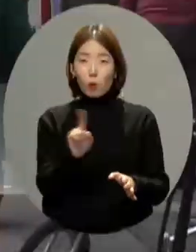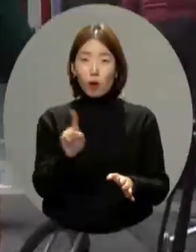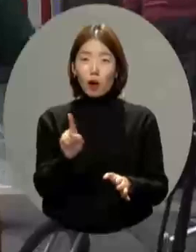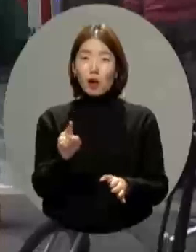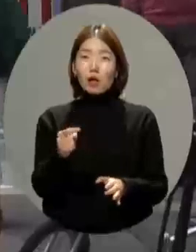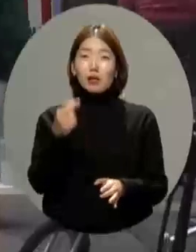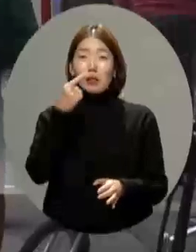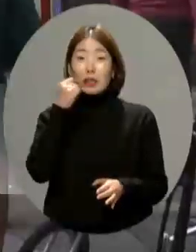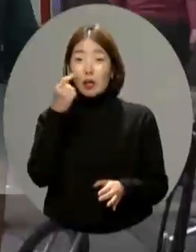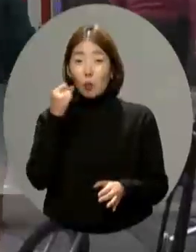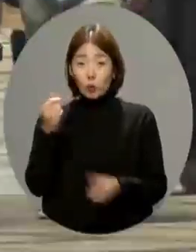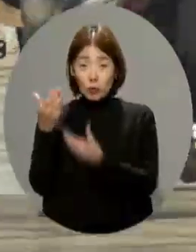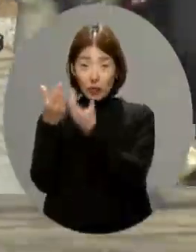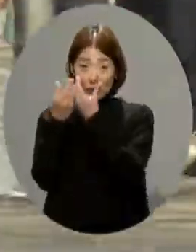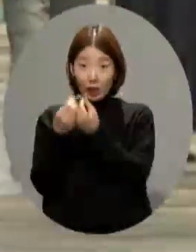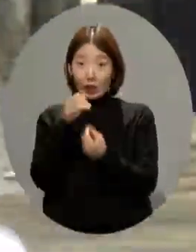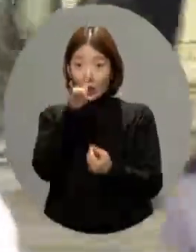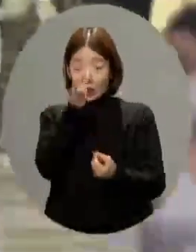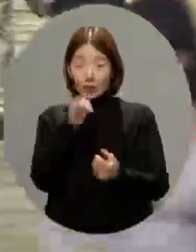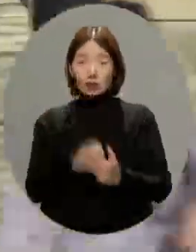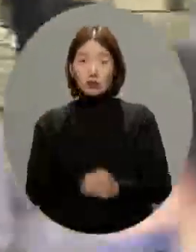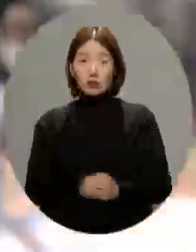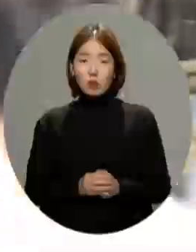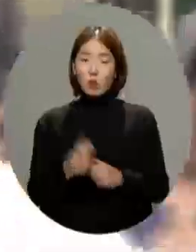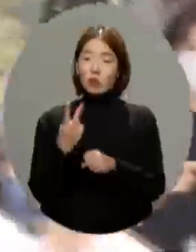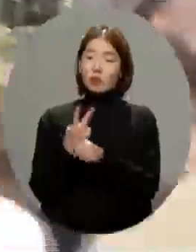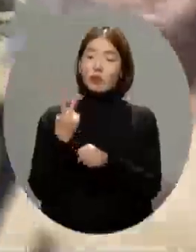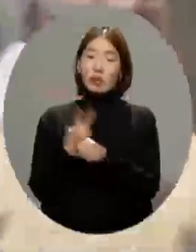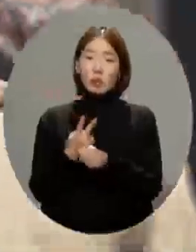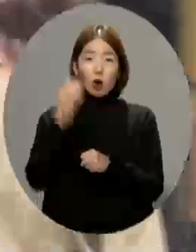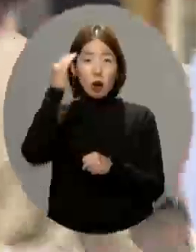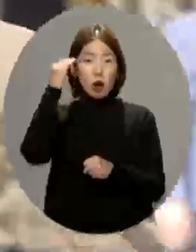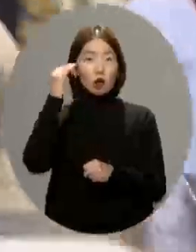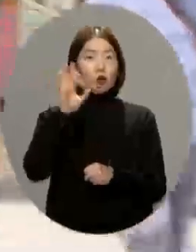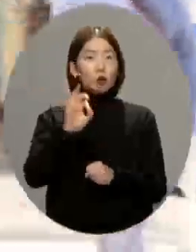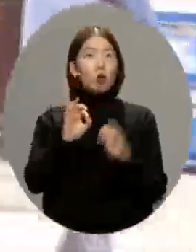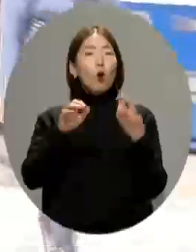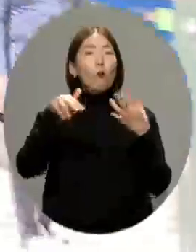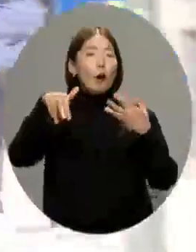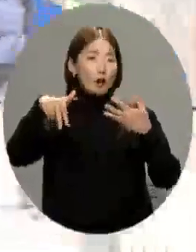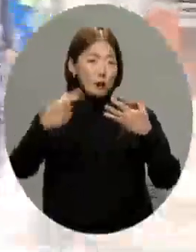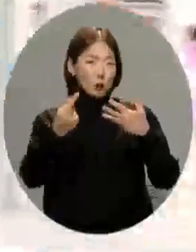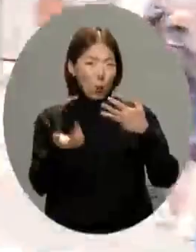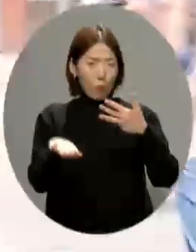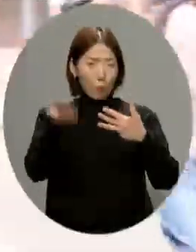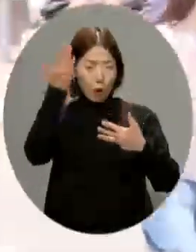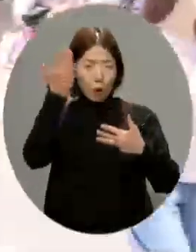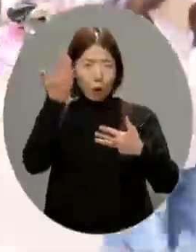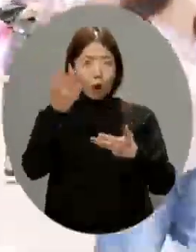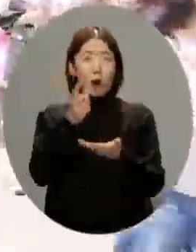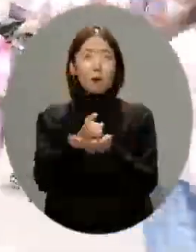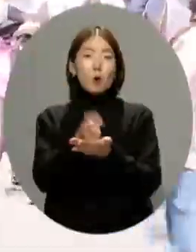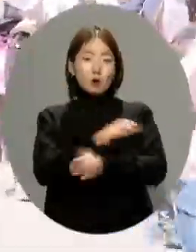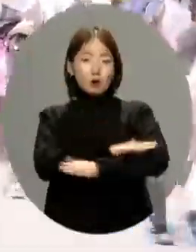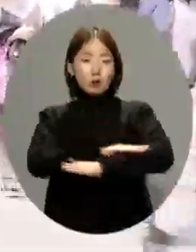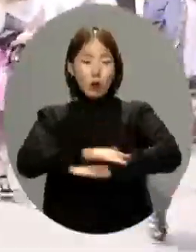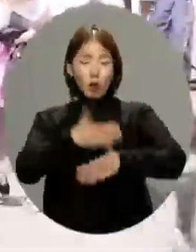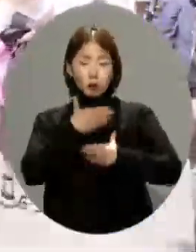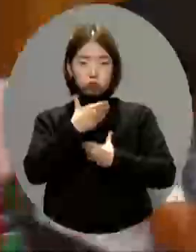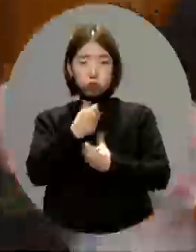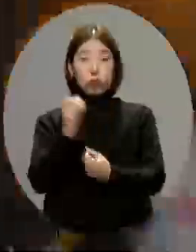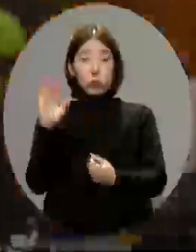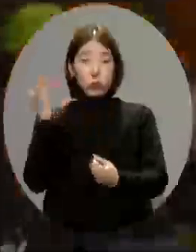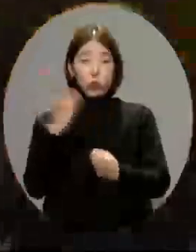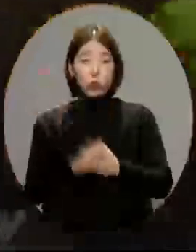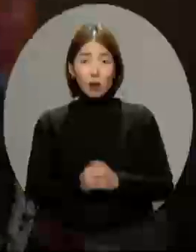납세제를 도입한 이웃나라 일본. 재작년 기부금이 우리 돈으로 8조 원을 돌파하며 제도를 성공적으로